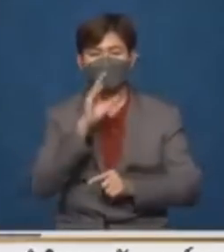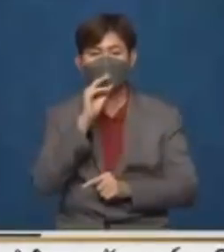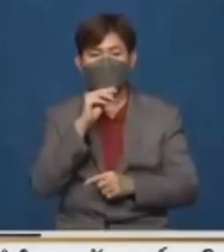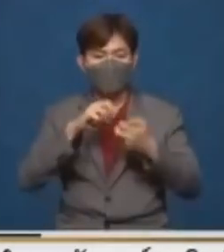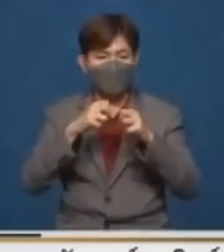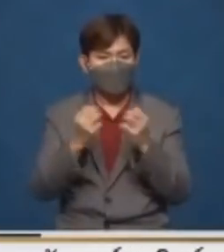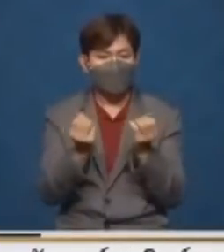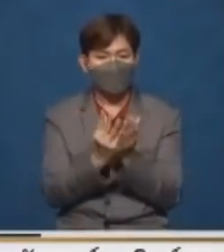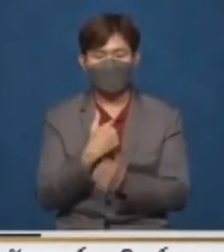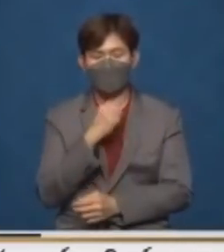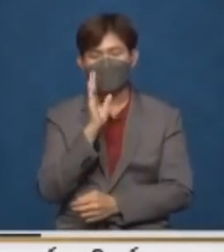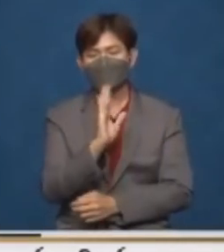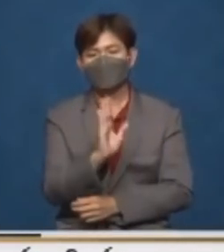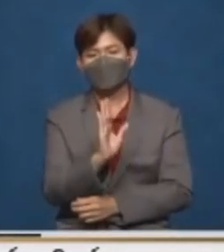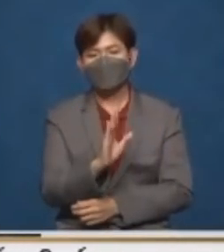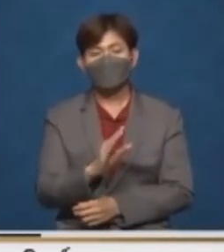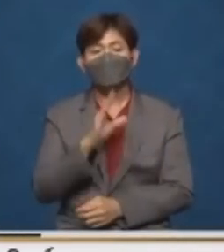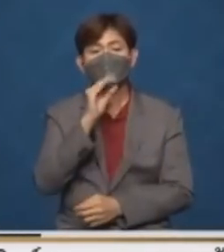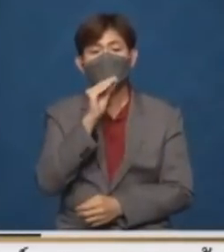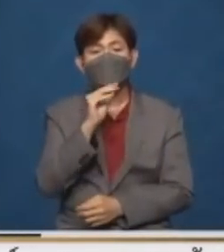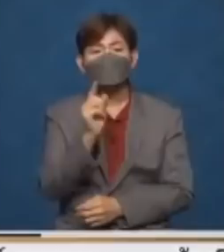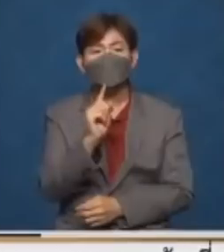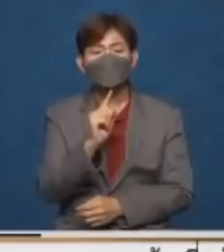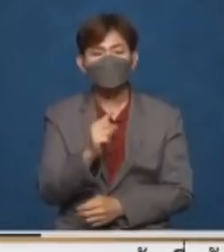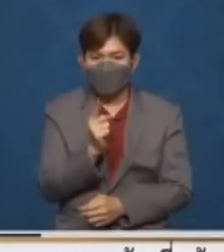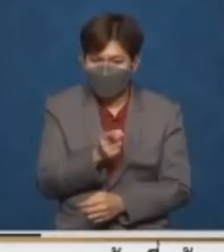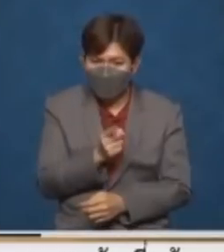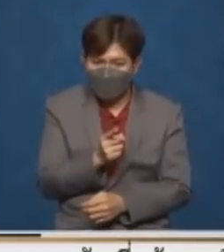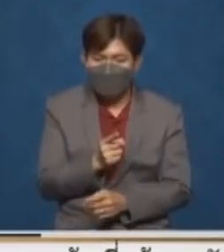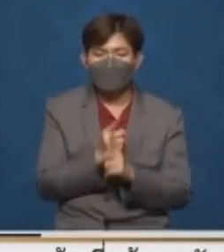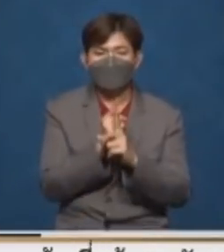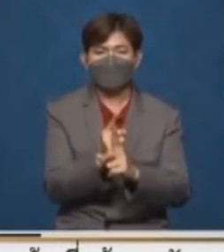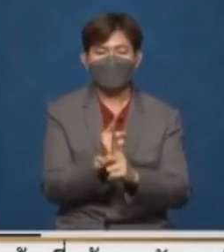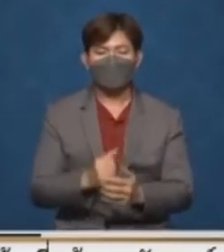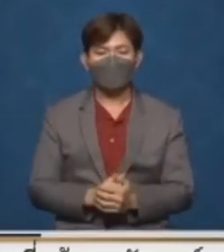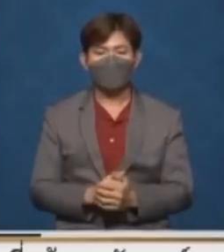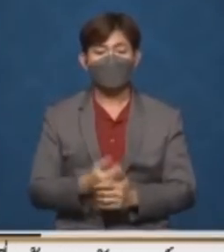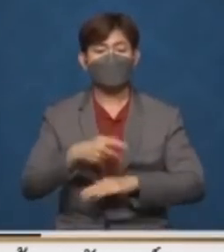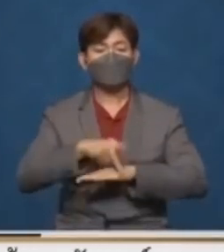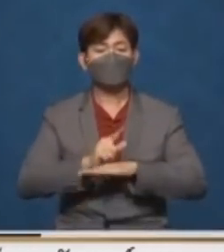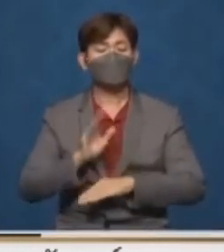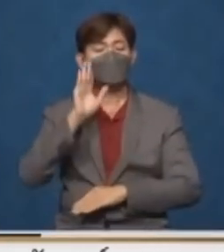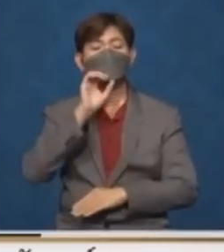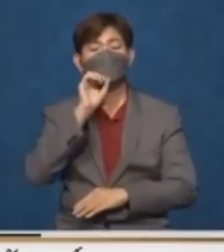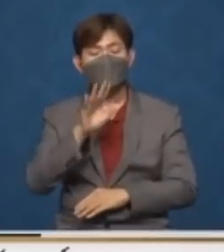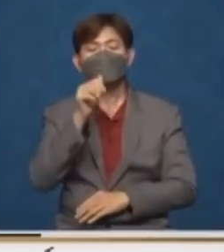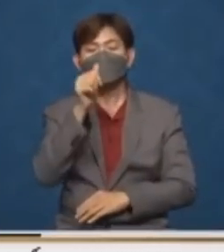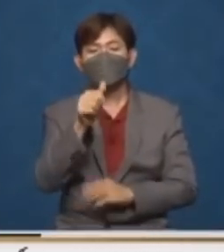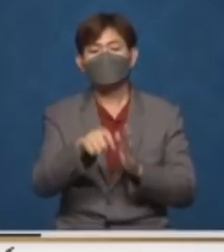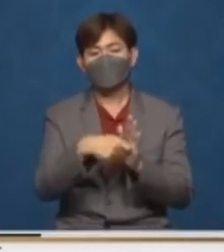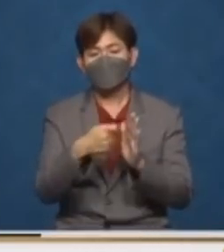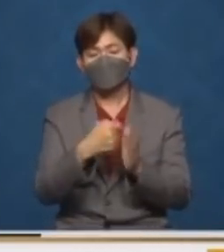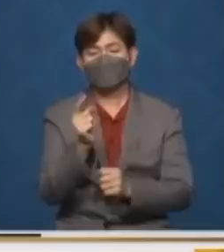ยัในพระเทศจริงเราเรีน browserี่อารุญาตก็ bodก